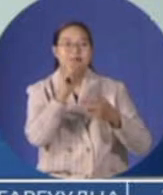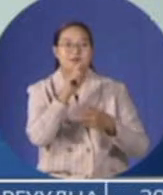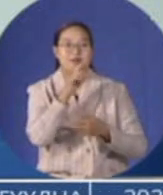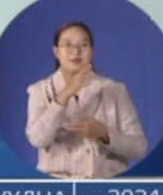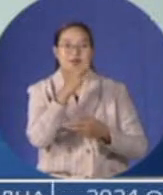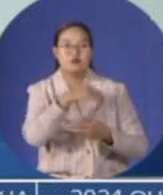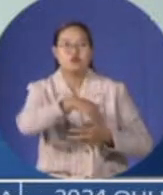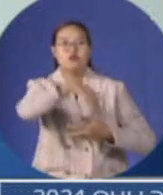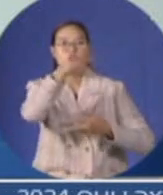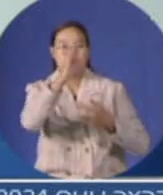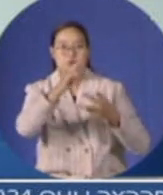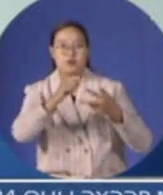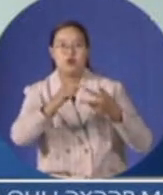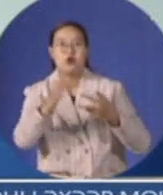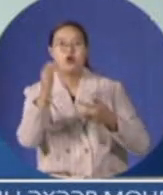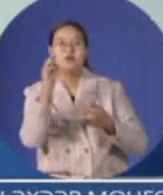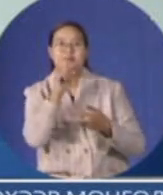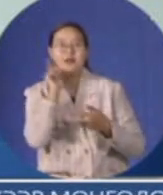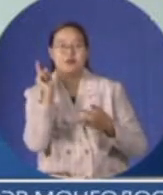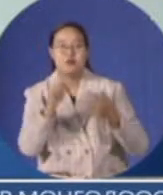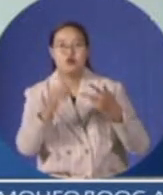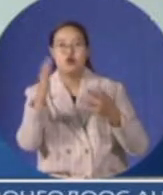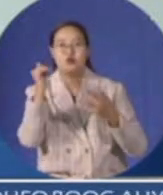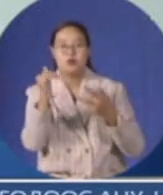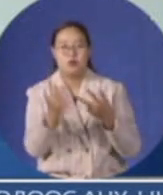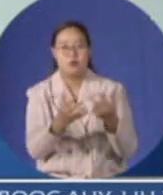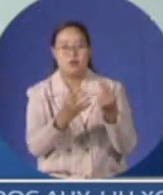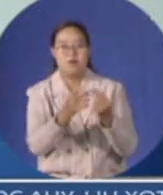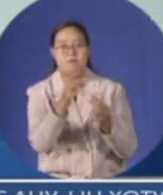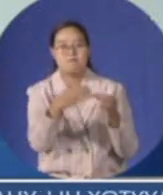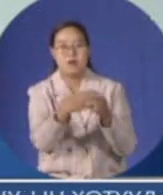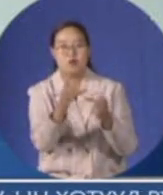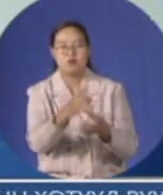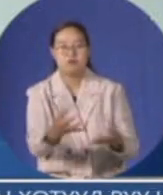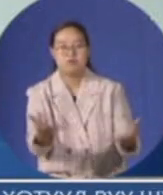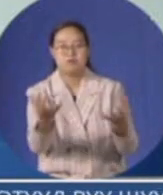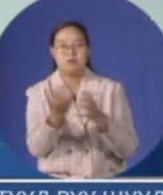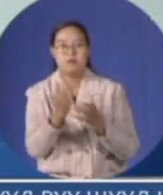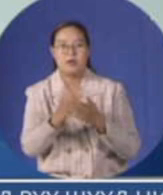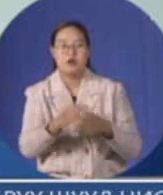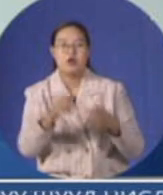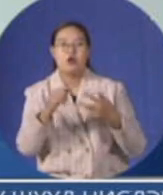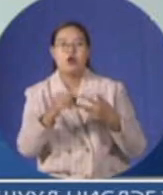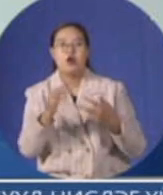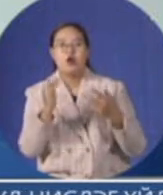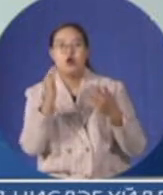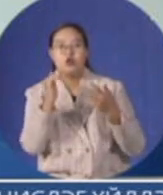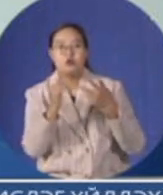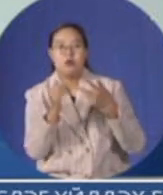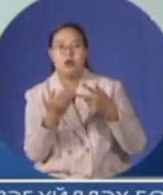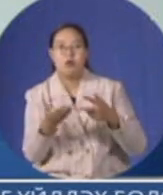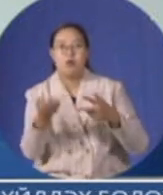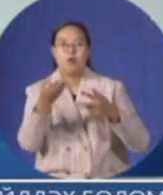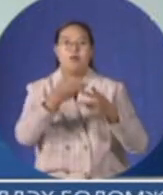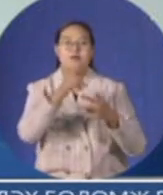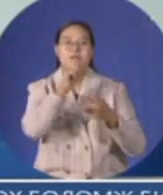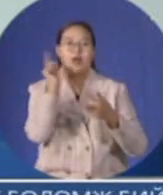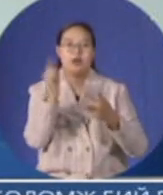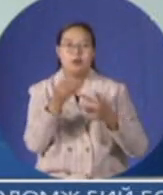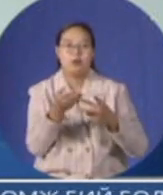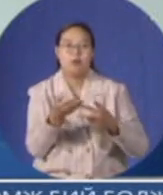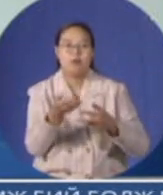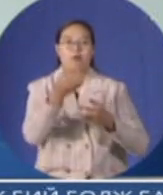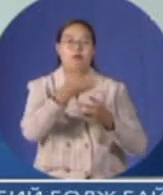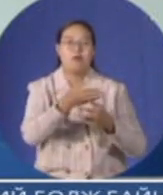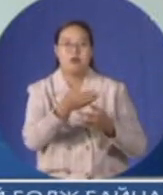одоо тамирчид маань ингээд хамтдаа цуглаад байж байна. За өсвөр үеийн тамирчдын явандаа одоо залуучууд насан туршидын одоо аваргууд